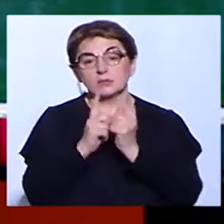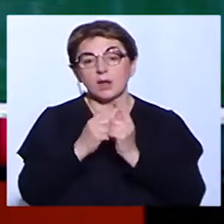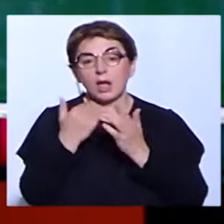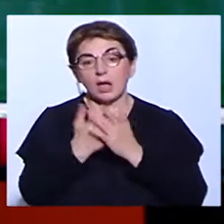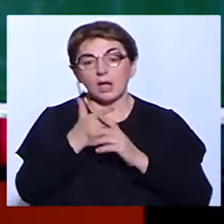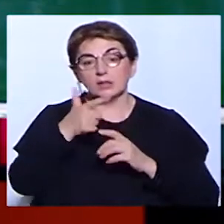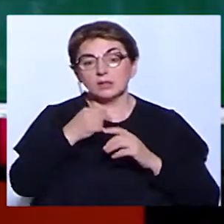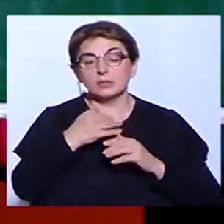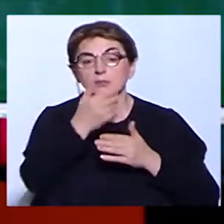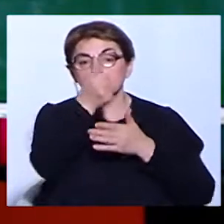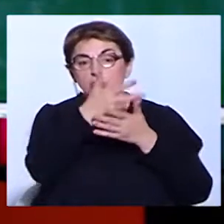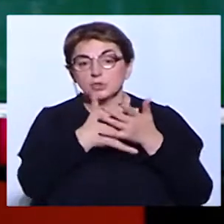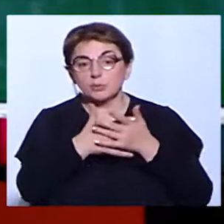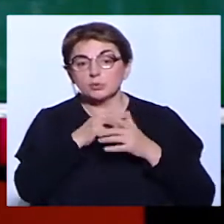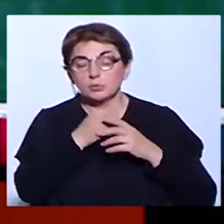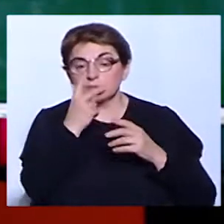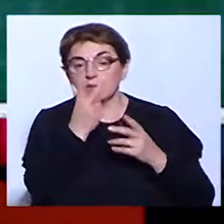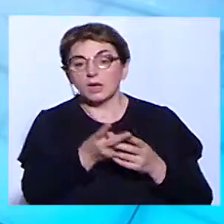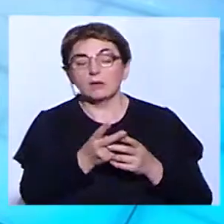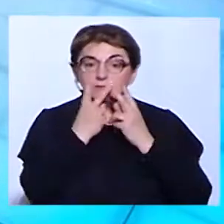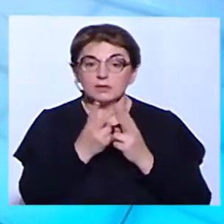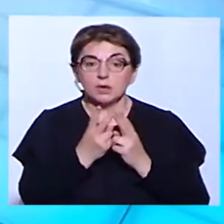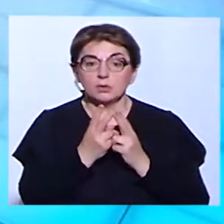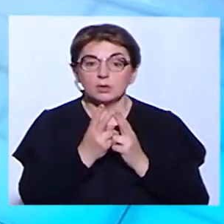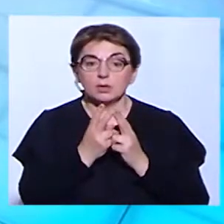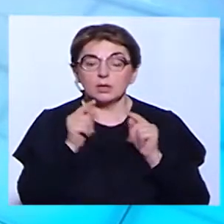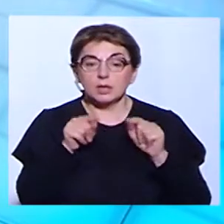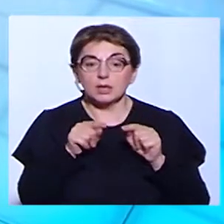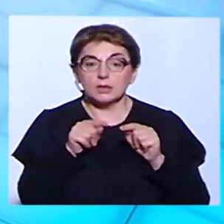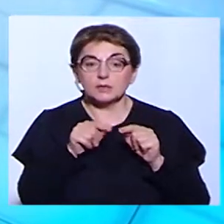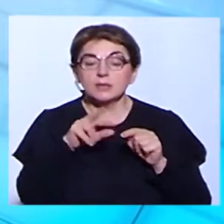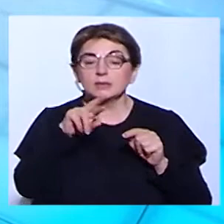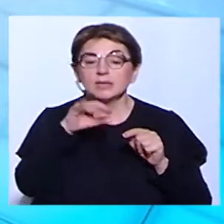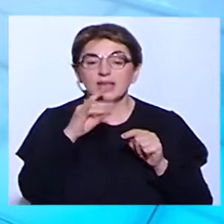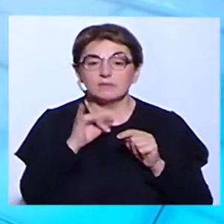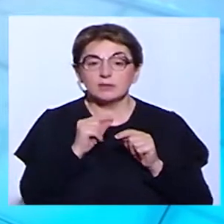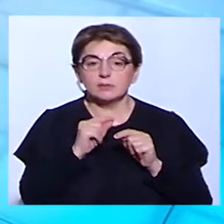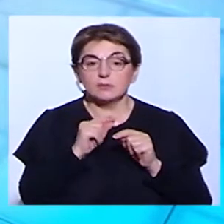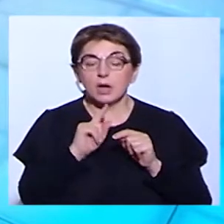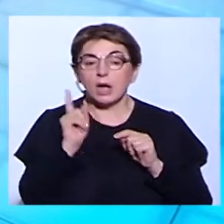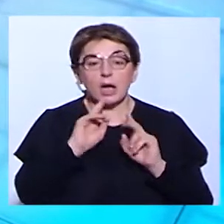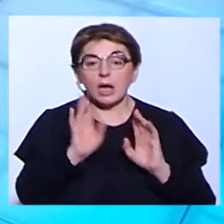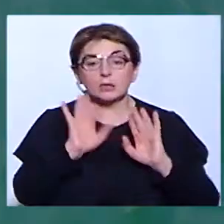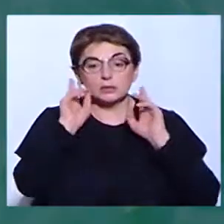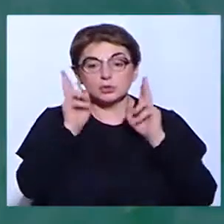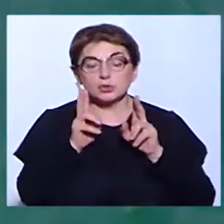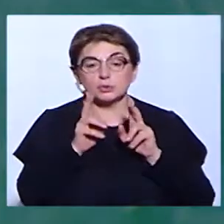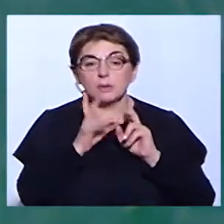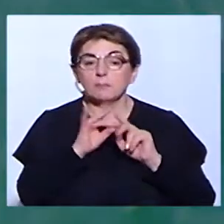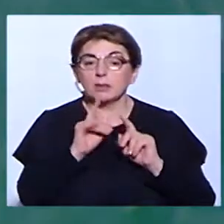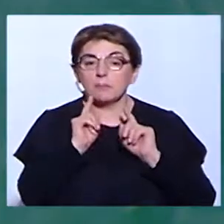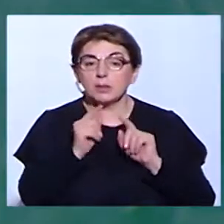თუ გავიხსენებთ კომბინაციურ ცვალებადობას. ეს დარვინმა არ იცოდა, მაგრამ